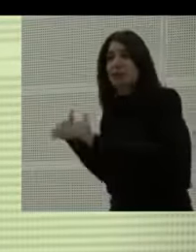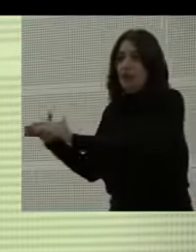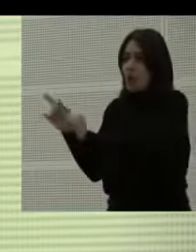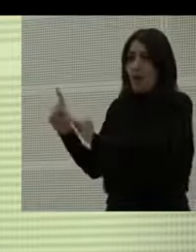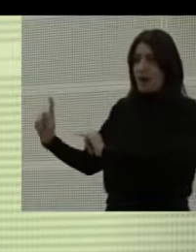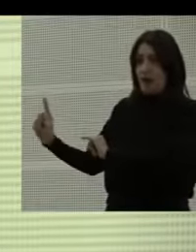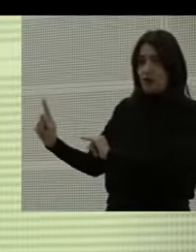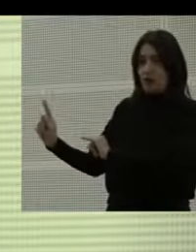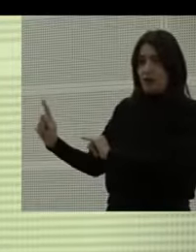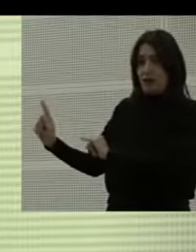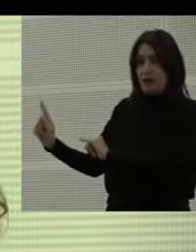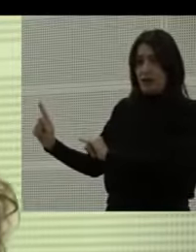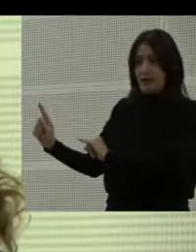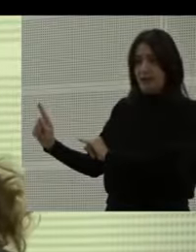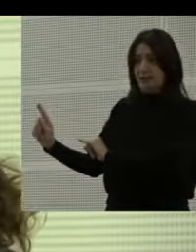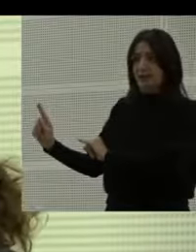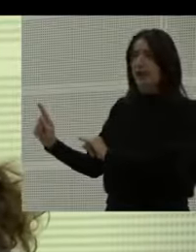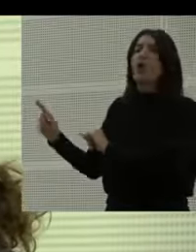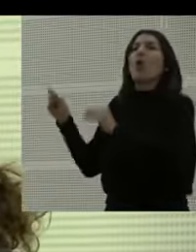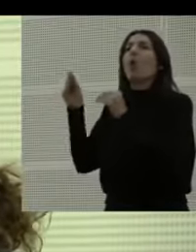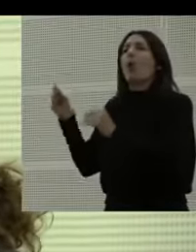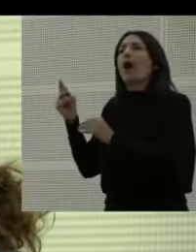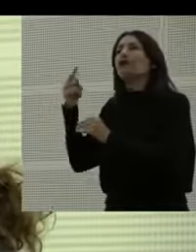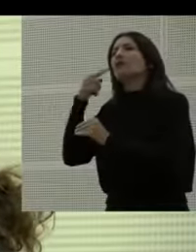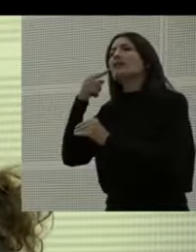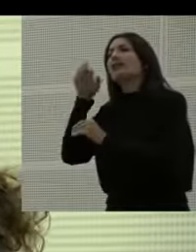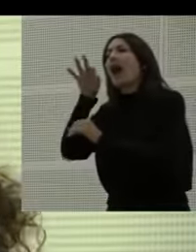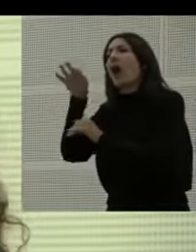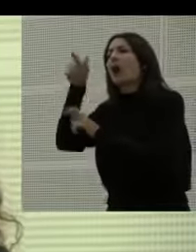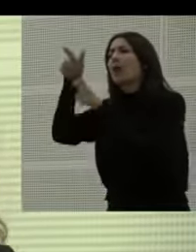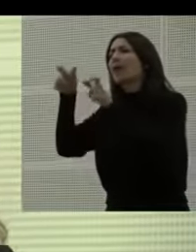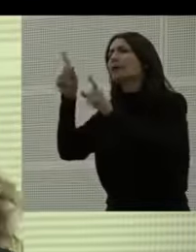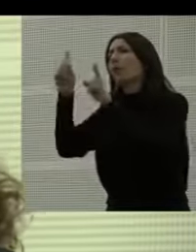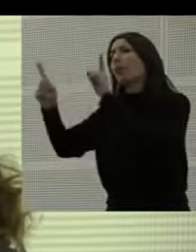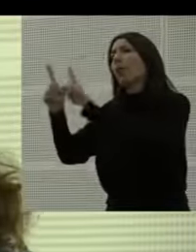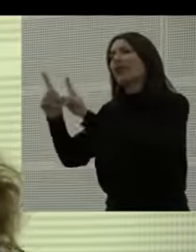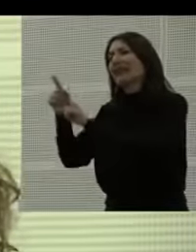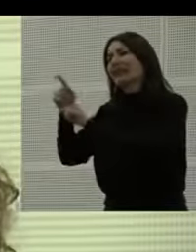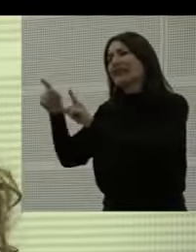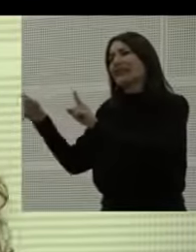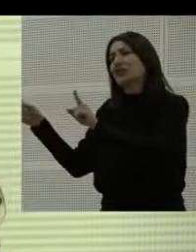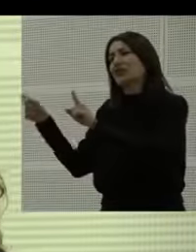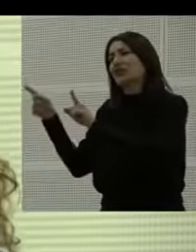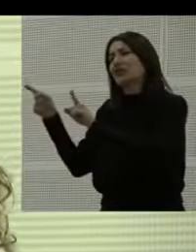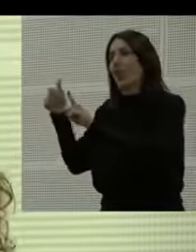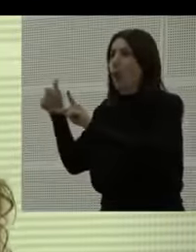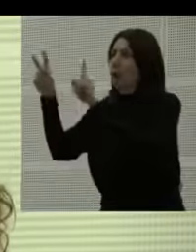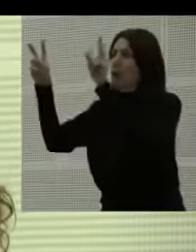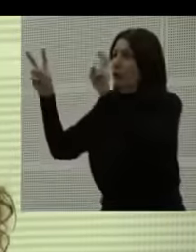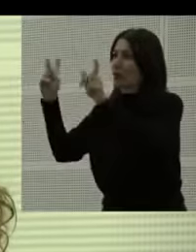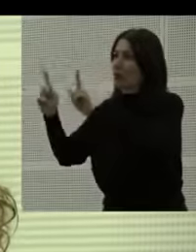Alcune volte, anche quando sento alcuni rappresentanti politici, l'unica cosa di che dirò di politica e poi il